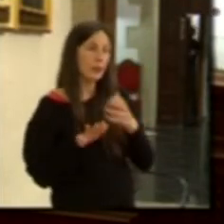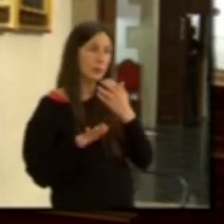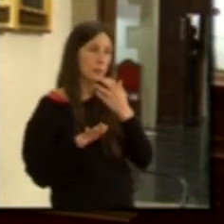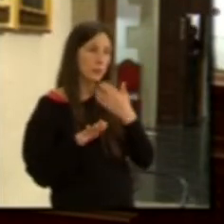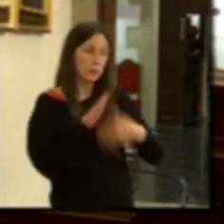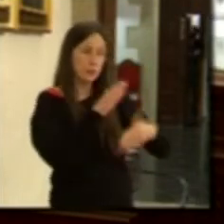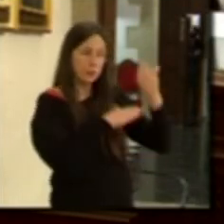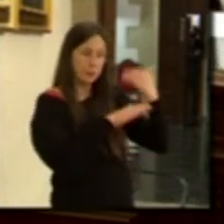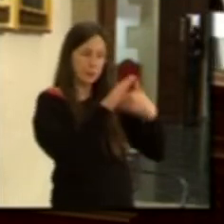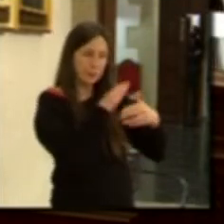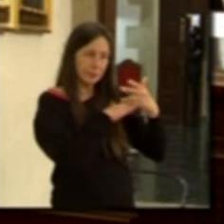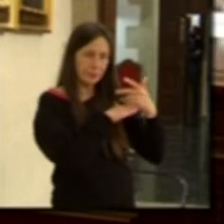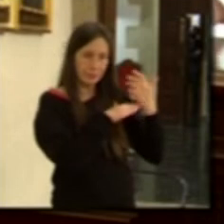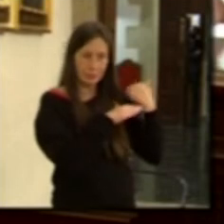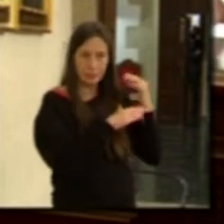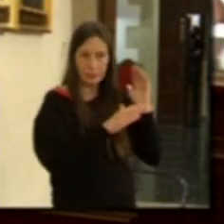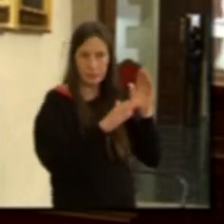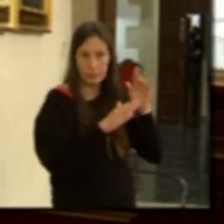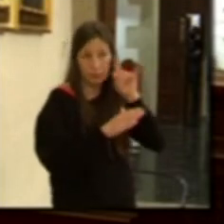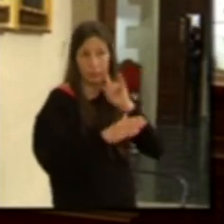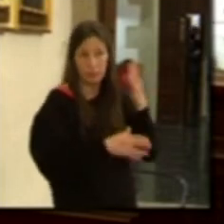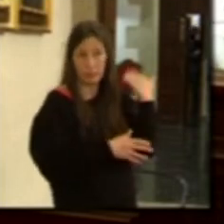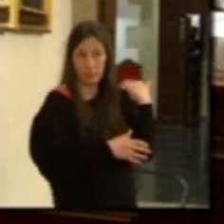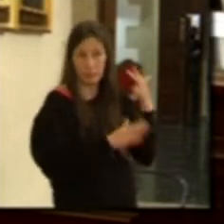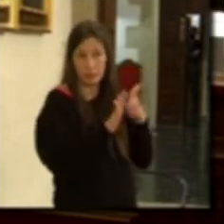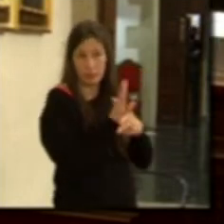perquè a vegades, i és una mica el que dèiem, no?, tenim